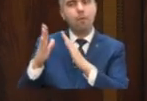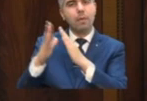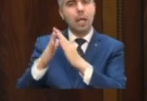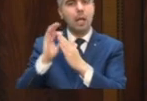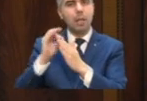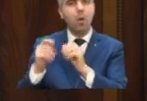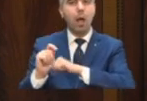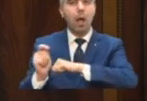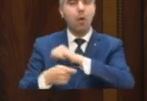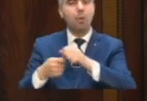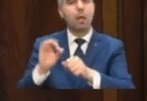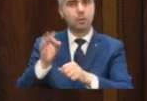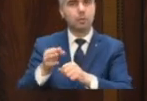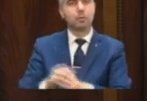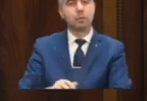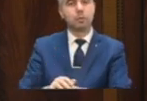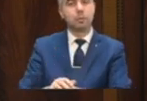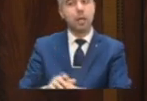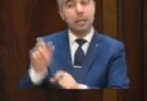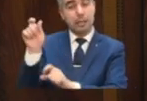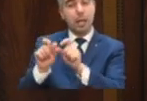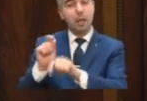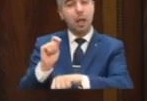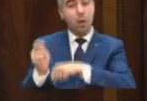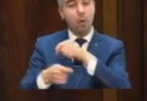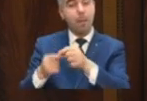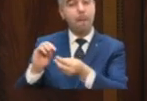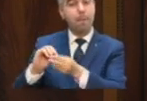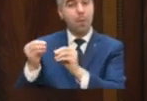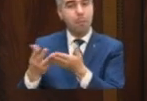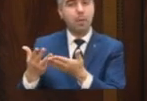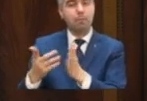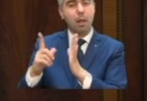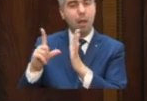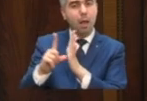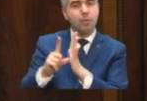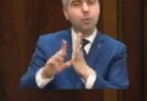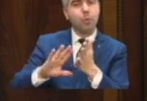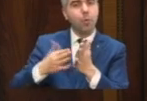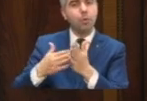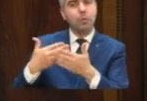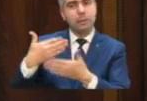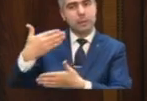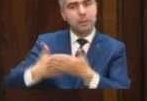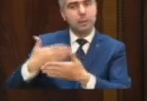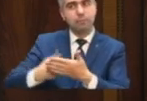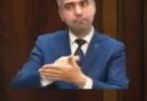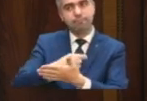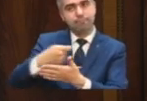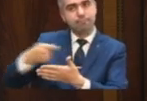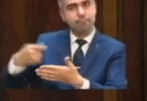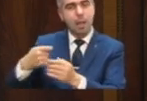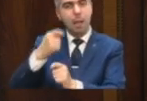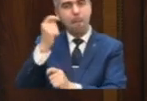لما تعاني الساكنة القروية من مشاكل مزمنة تتعلق بالتشريعات المضطرة للتعمير، خاصة